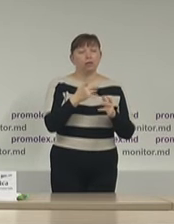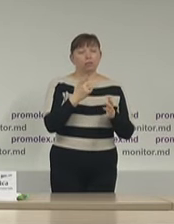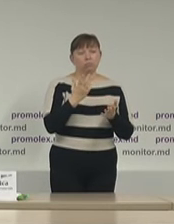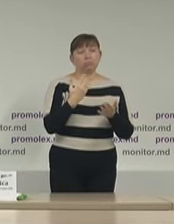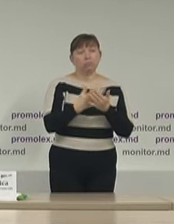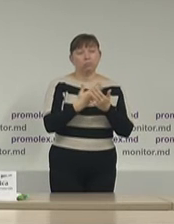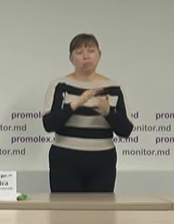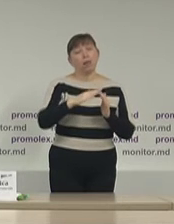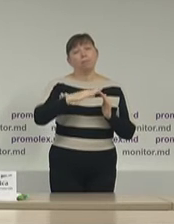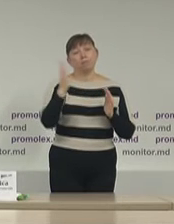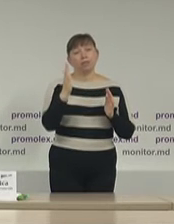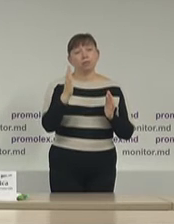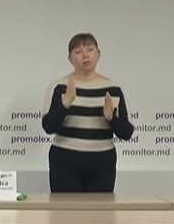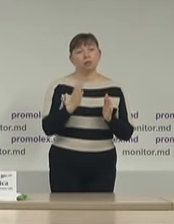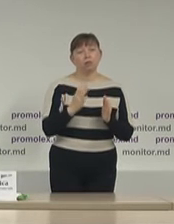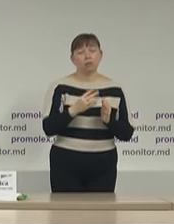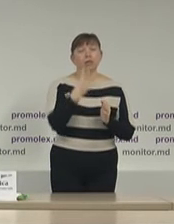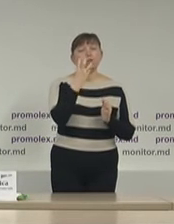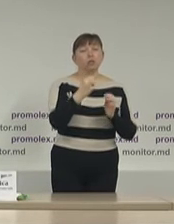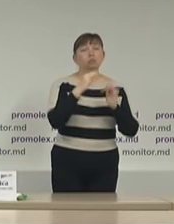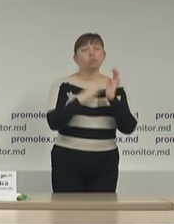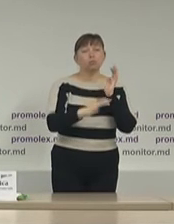la peste